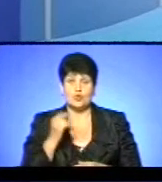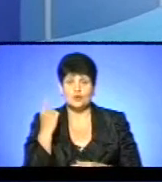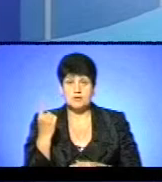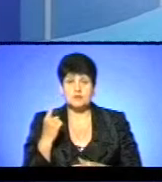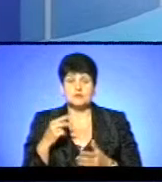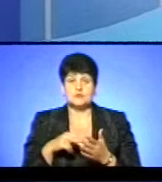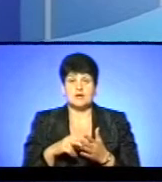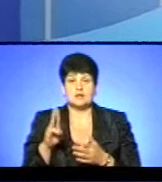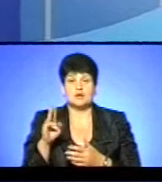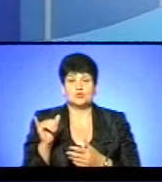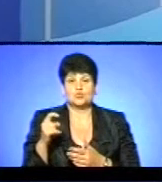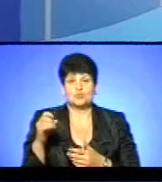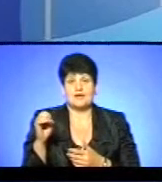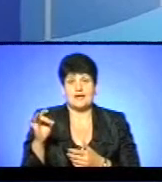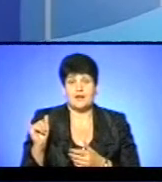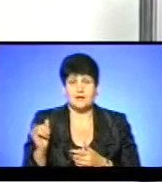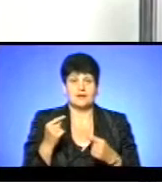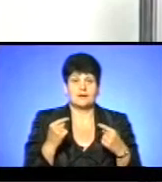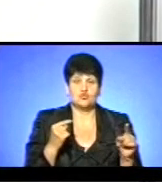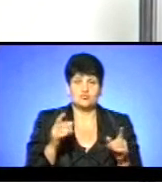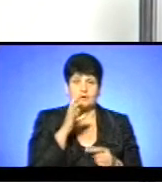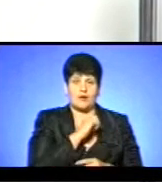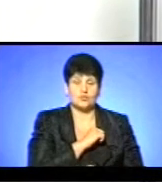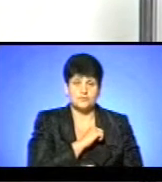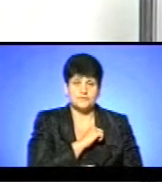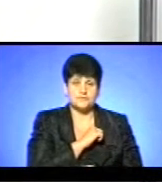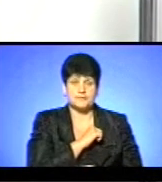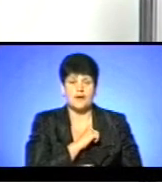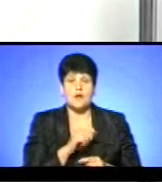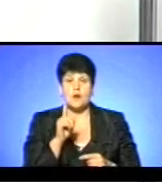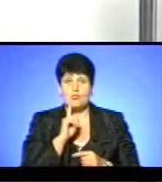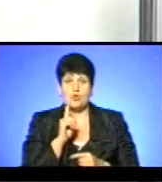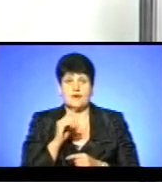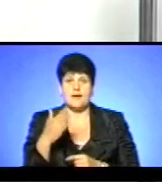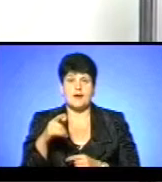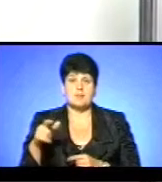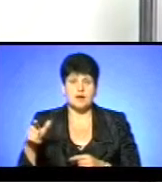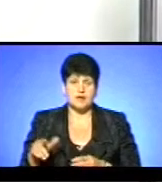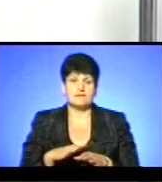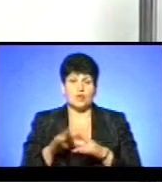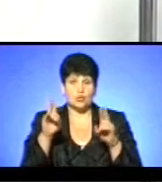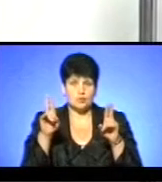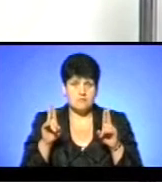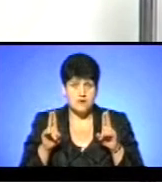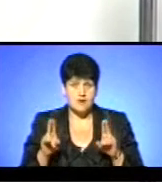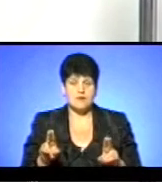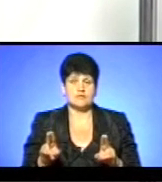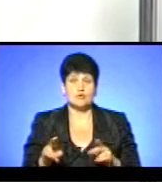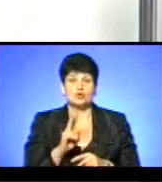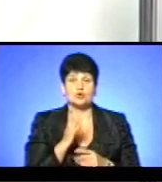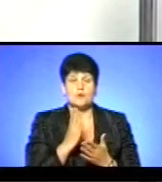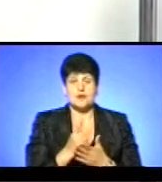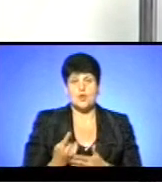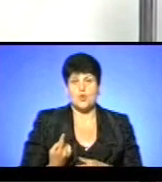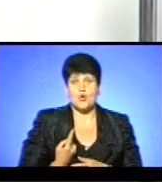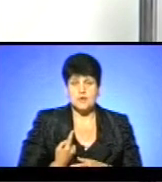так по-народному на шухері, інші крадуть. Тобто, поки все ж таки рибаки переважно дотримуються правил риболовлі, ті, хто мав би